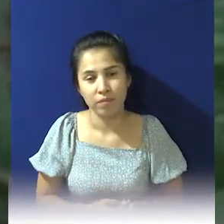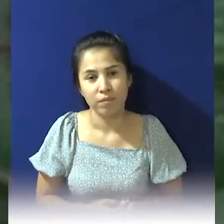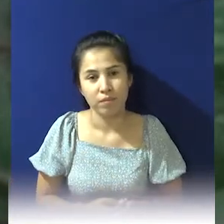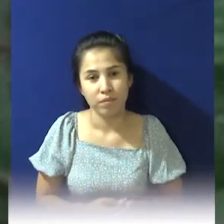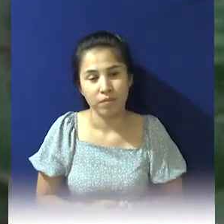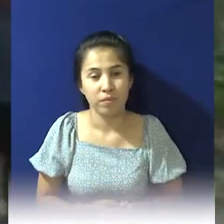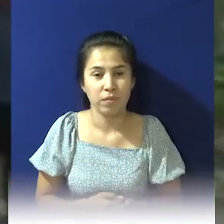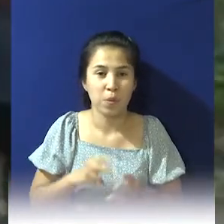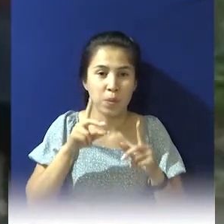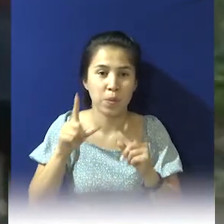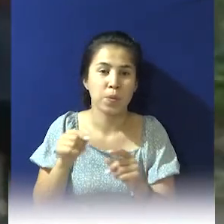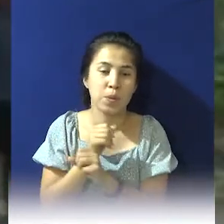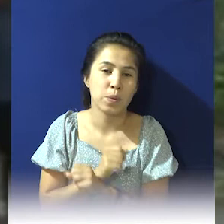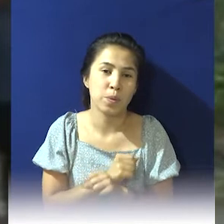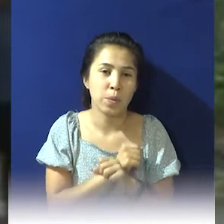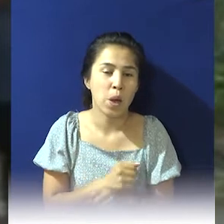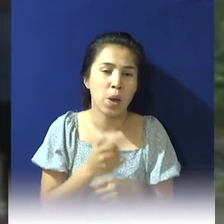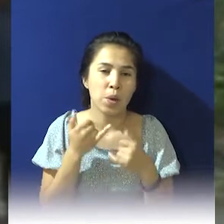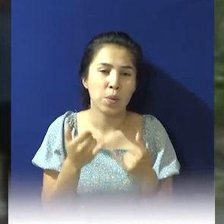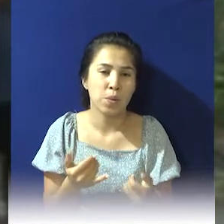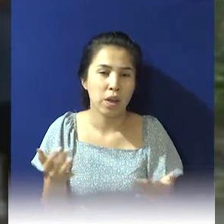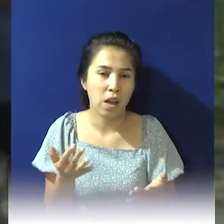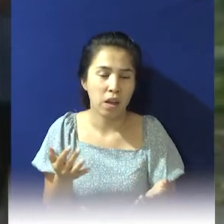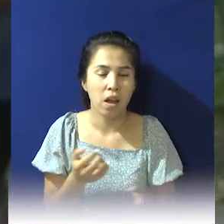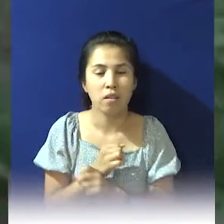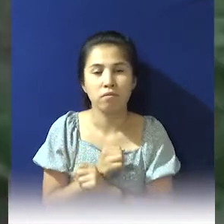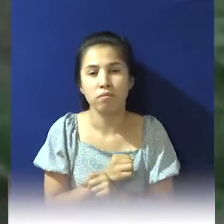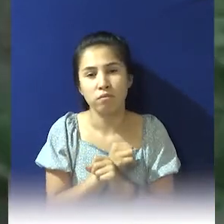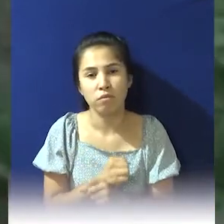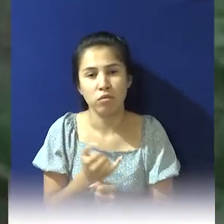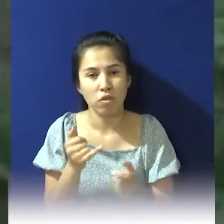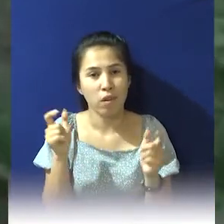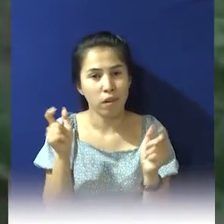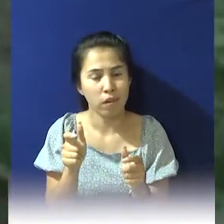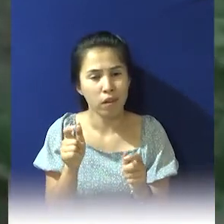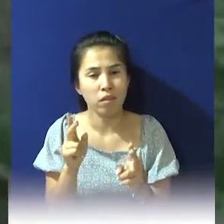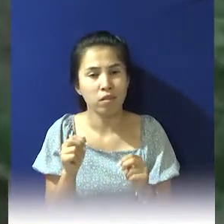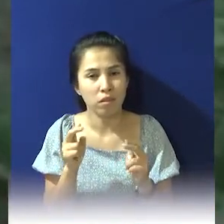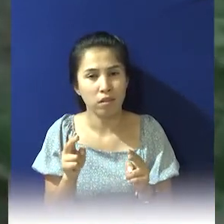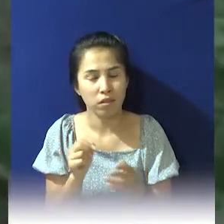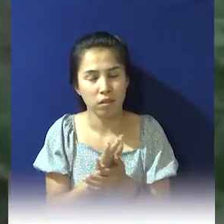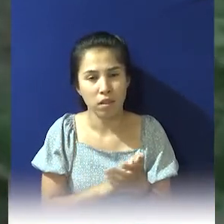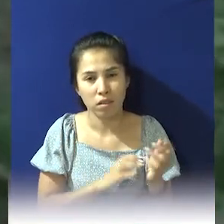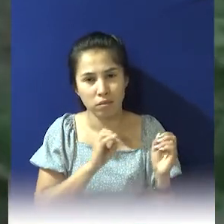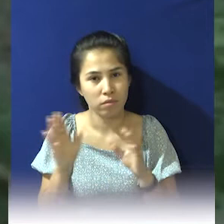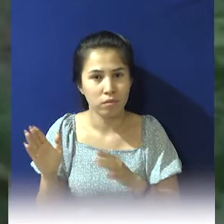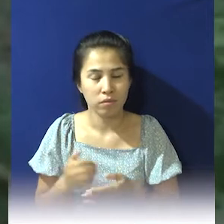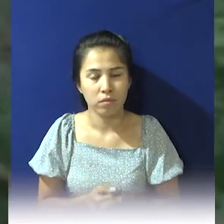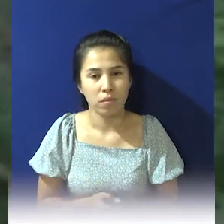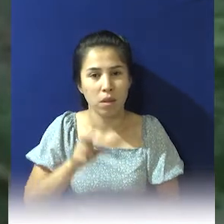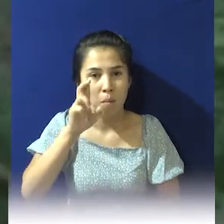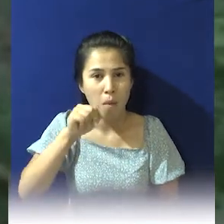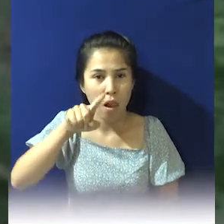нечего. Не решаются элементарные вещи. Перед публикой, как говорится, трясти несколькими листочками, непонятно с